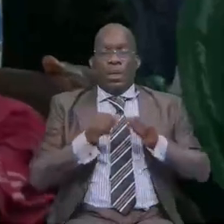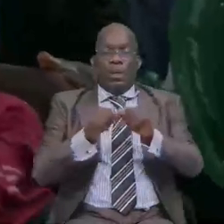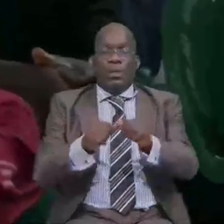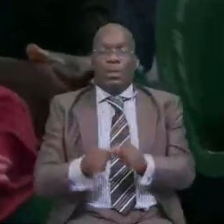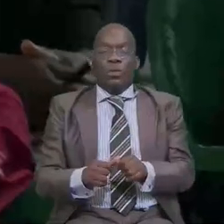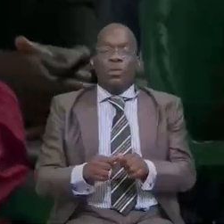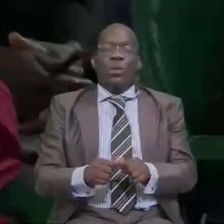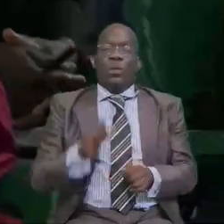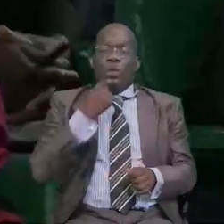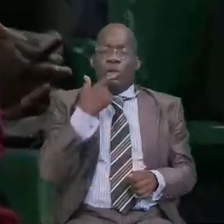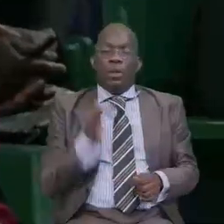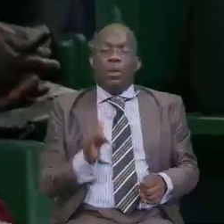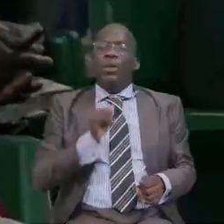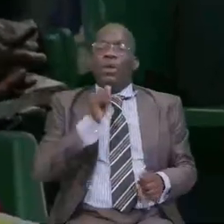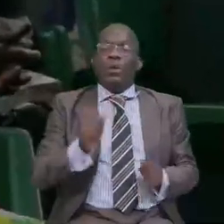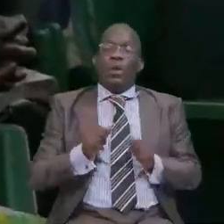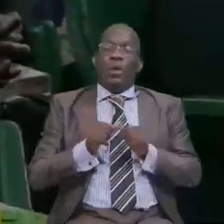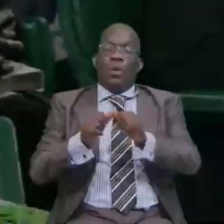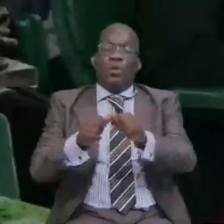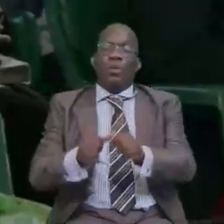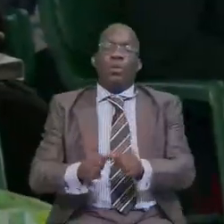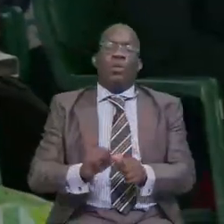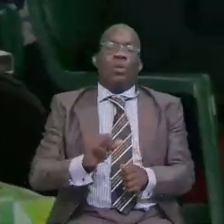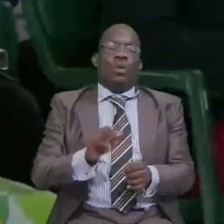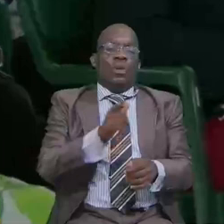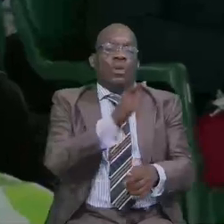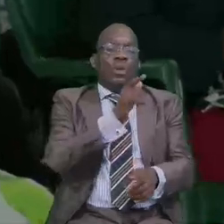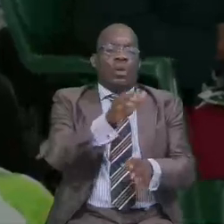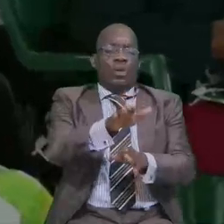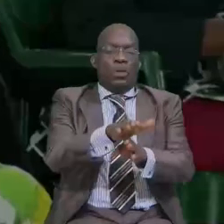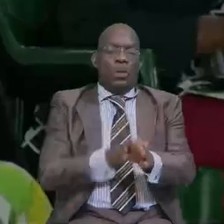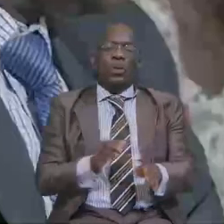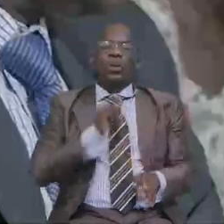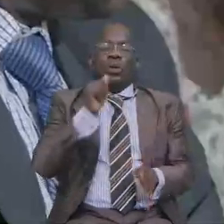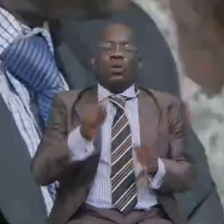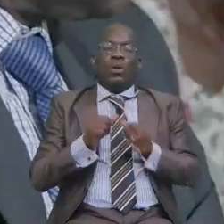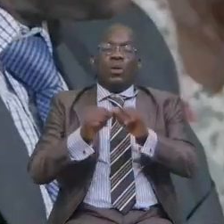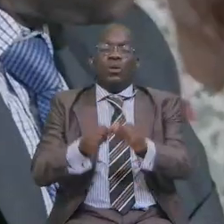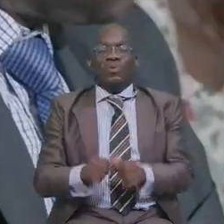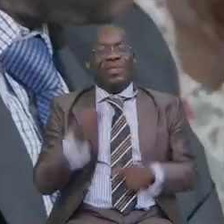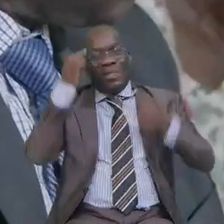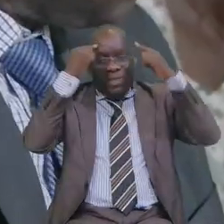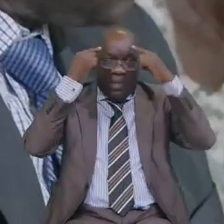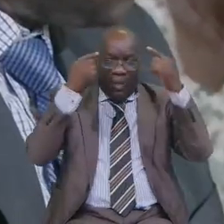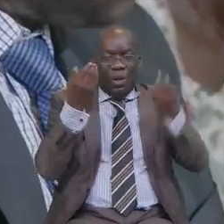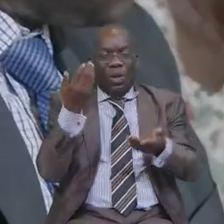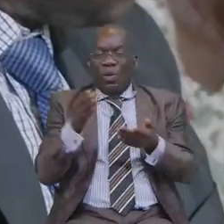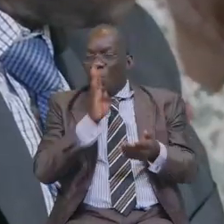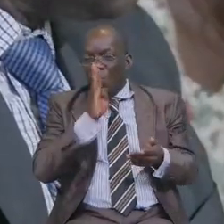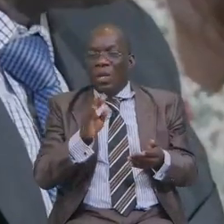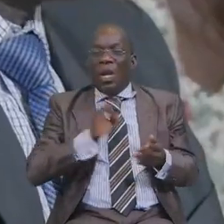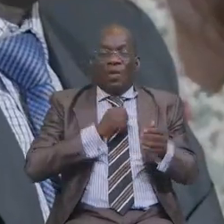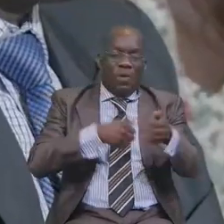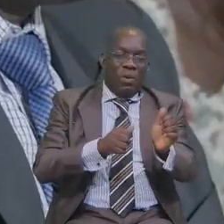n'ont pas continué en traînant les pas, ils n'ont pas persévéré en. Est-ce que je vais vraiment suivre ceci, ou bien est-ce que je ne vais